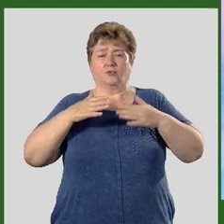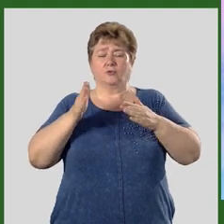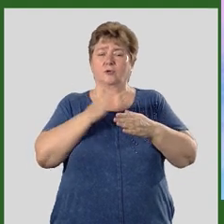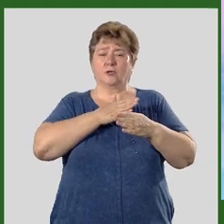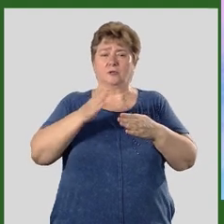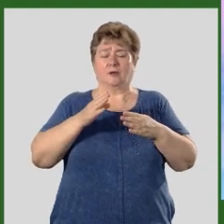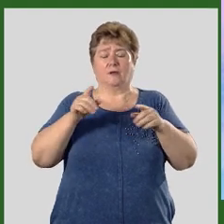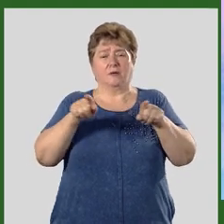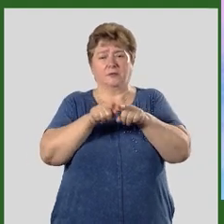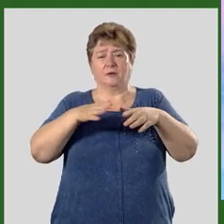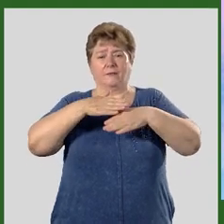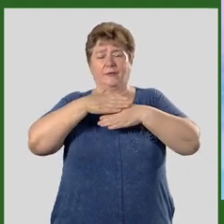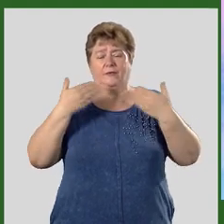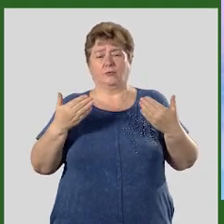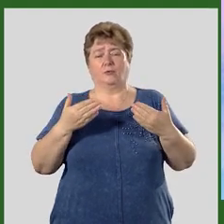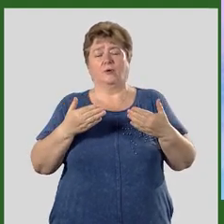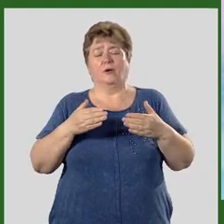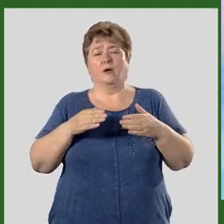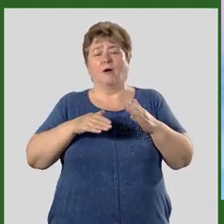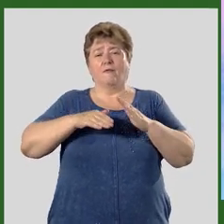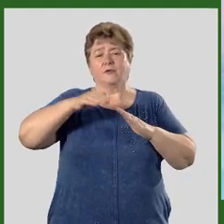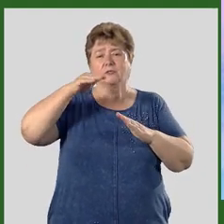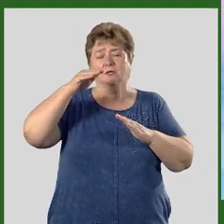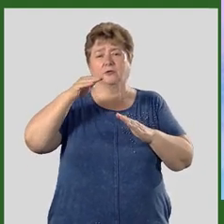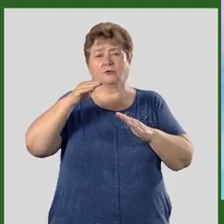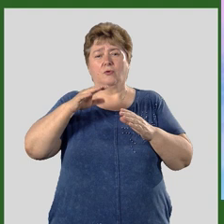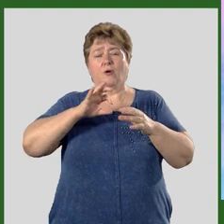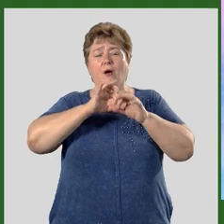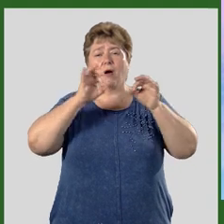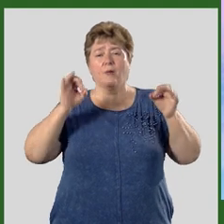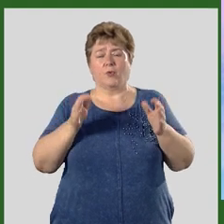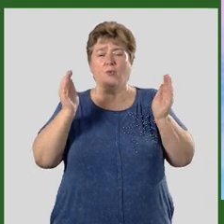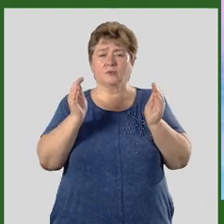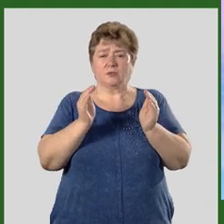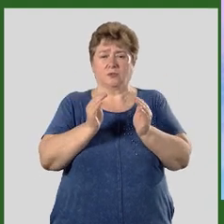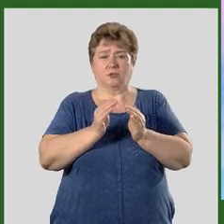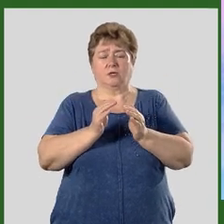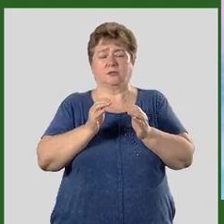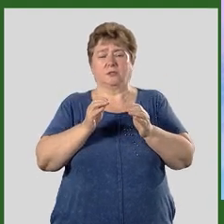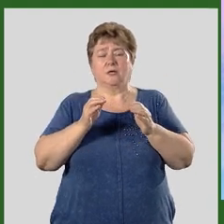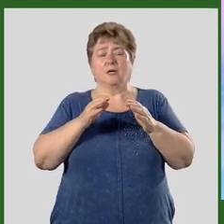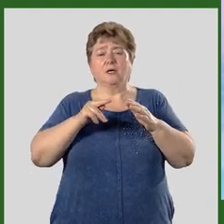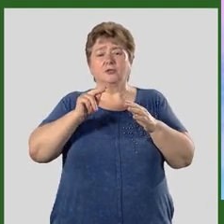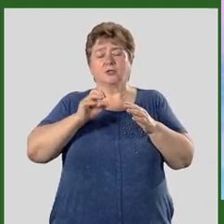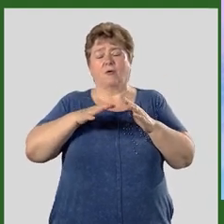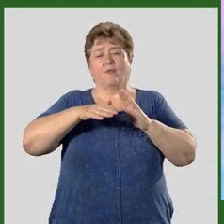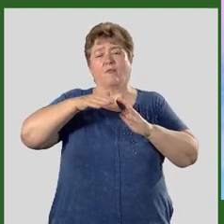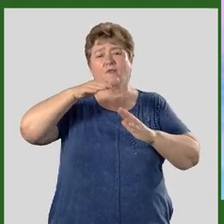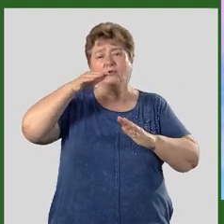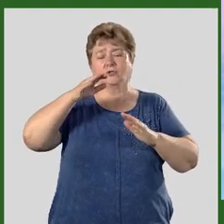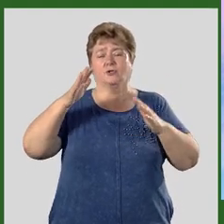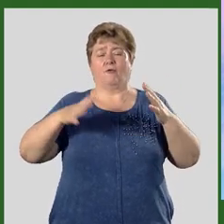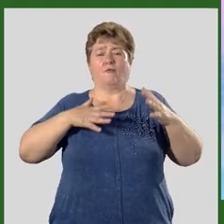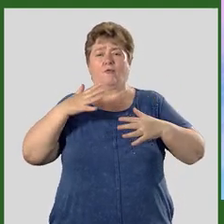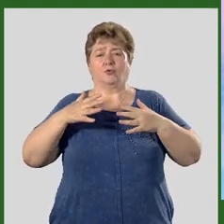распределен неравномерно. С высотой его объем уменьшается, и чем выше,